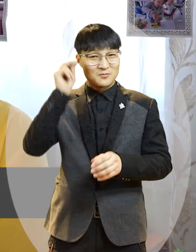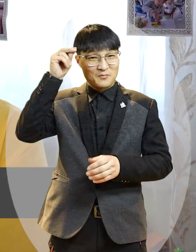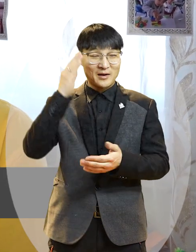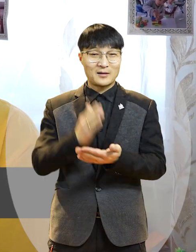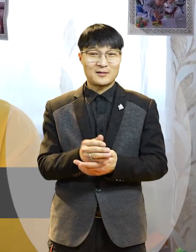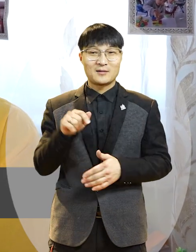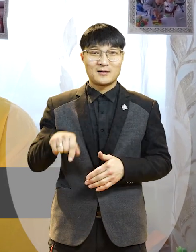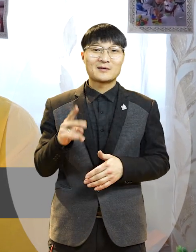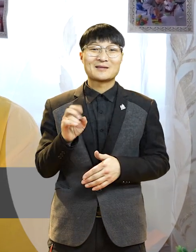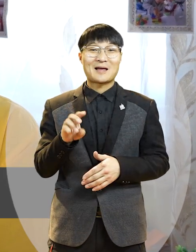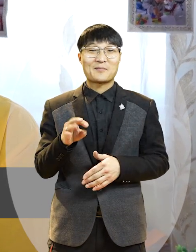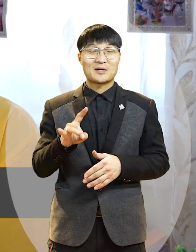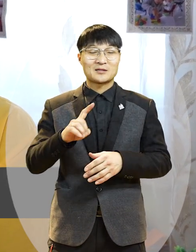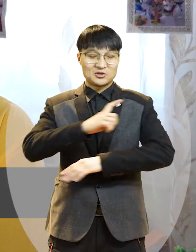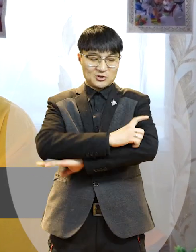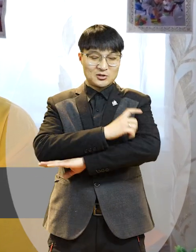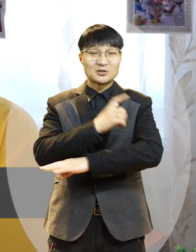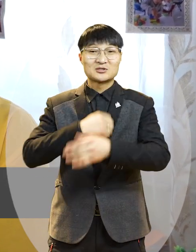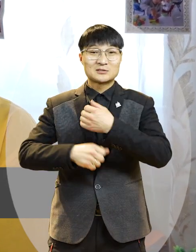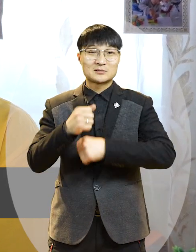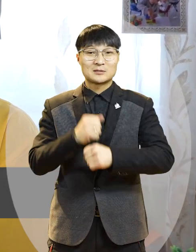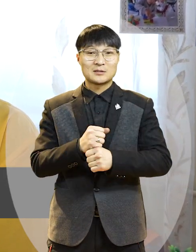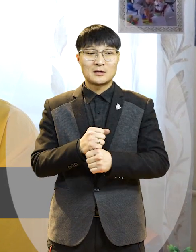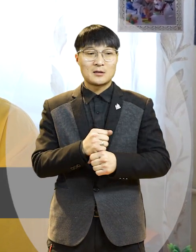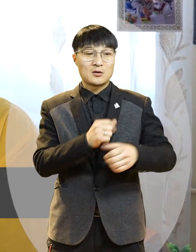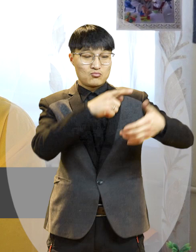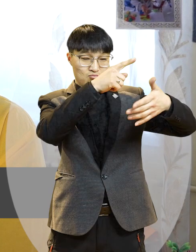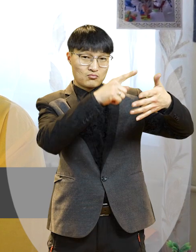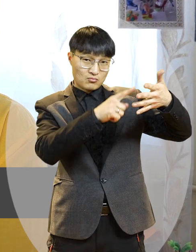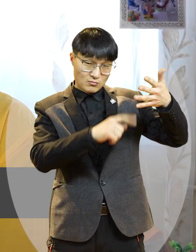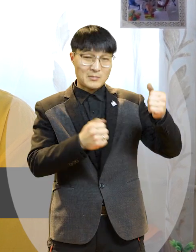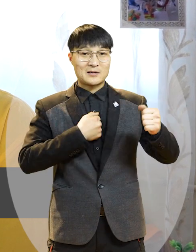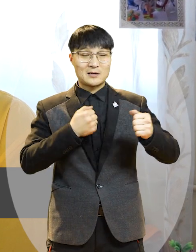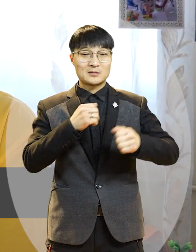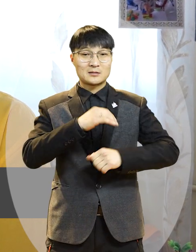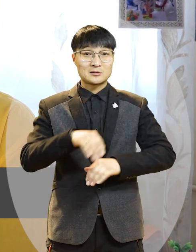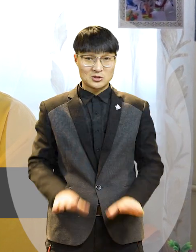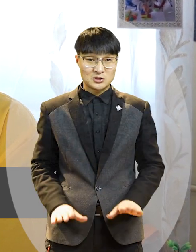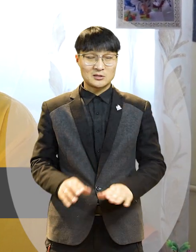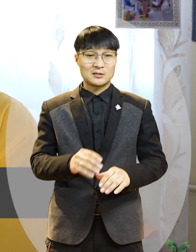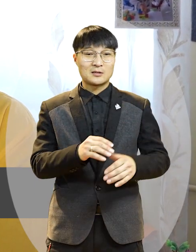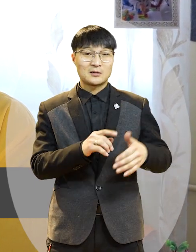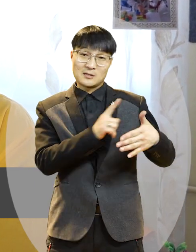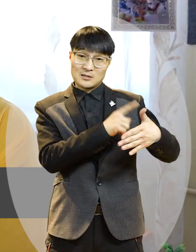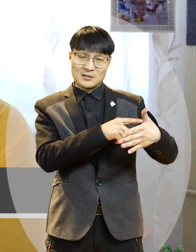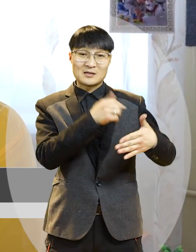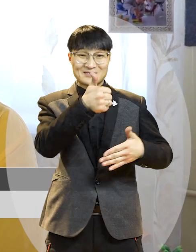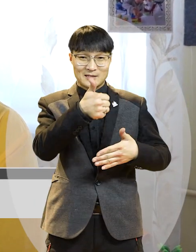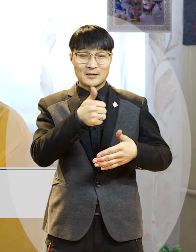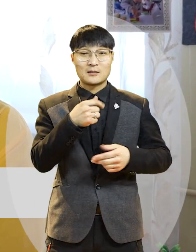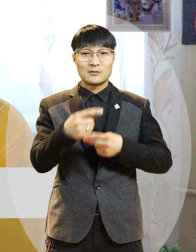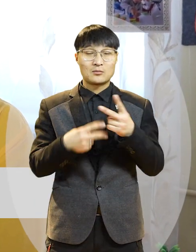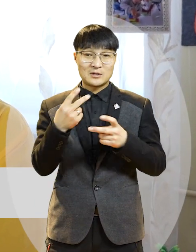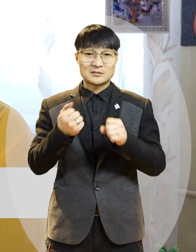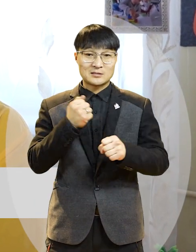намар хичээлийн жилд цэцэрлэгүүд үнэлгэсэн байгаа. Тэгээ энэ үнэлгээгээр одоо манай цэцэрлэг үйл